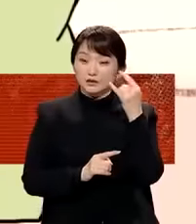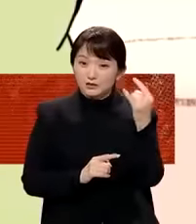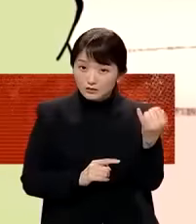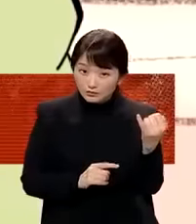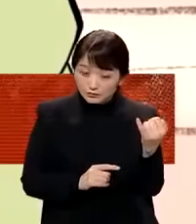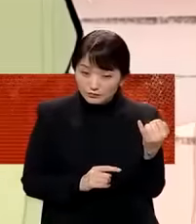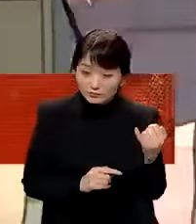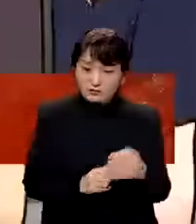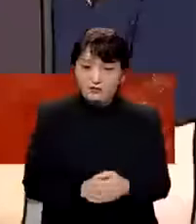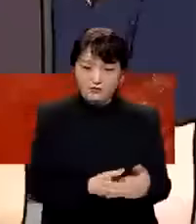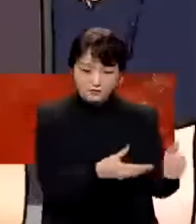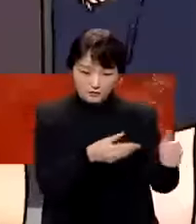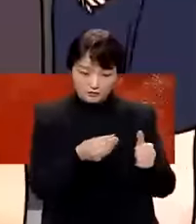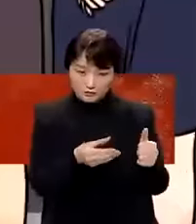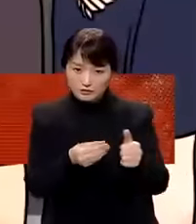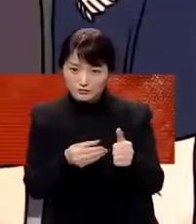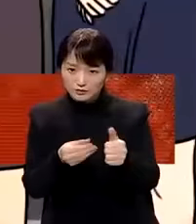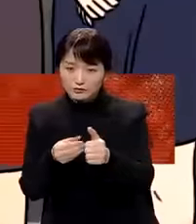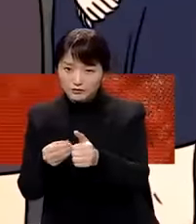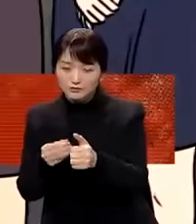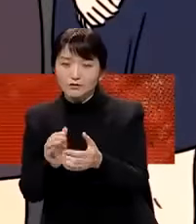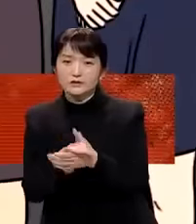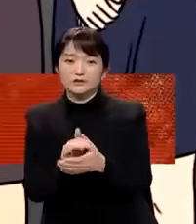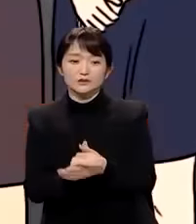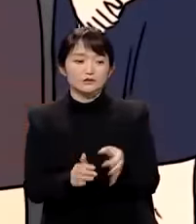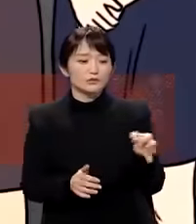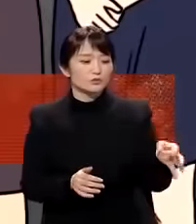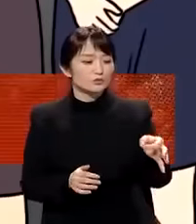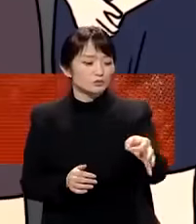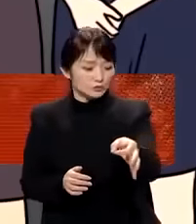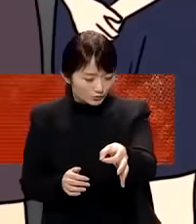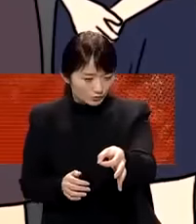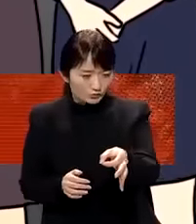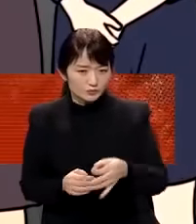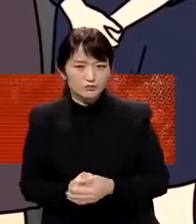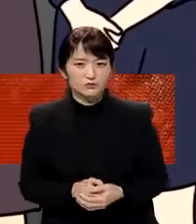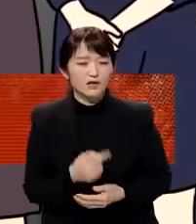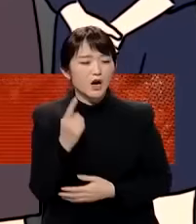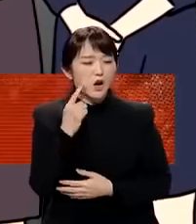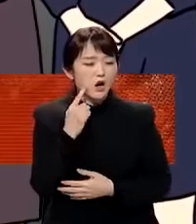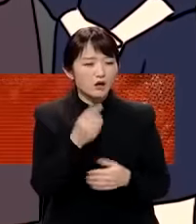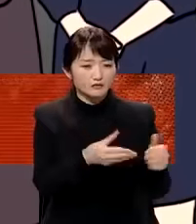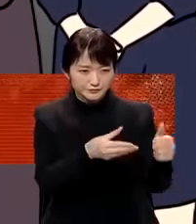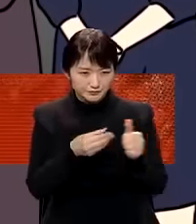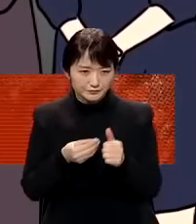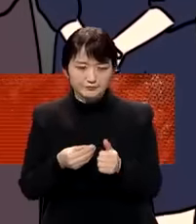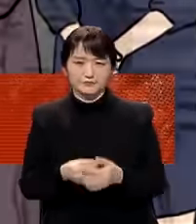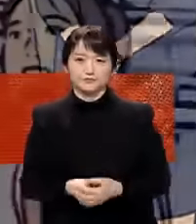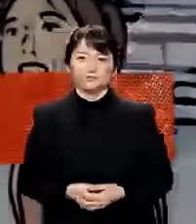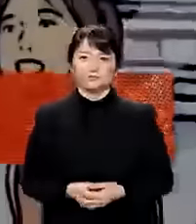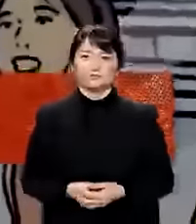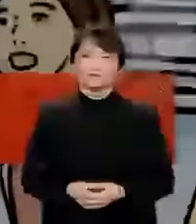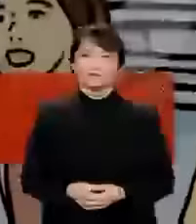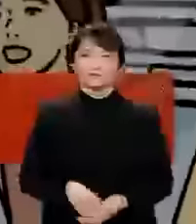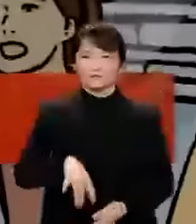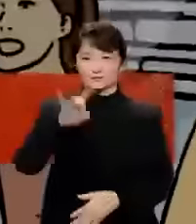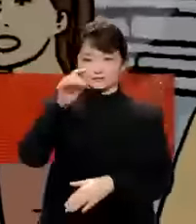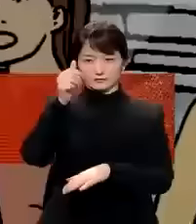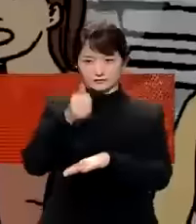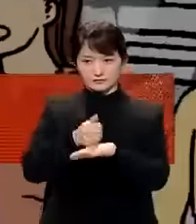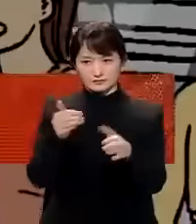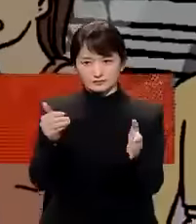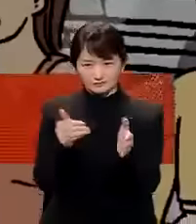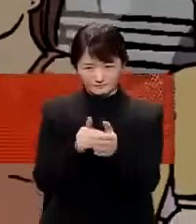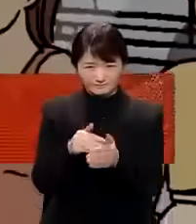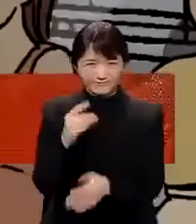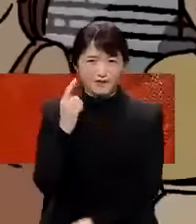친구들이 모두 돈을 주고 알바로 써서 가짜 있고이 모든 것들이 전부 다 처음에서부터 끝까지 가짜